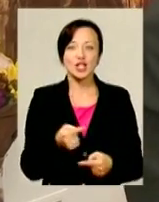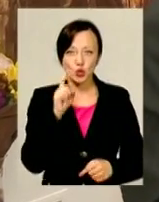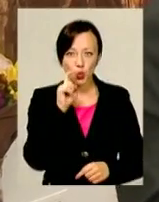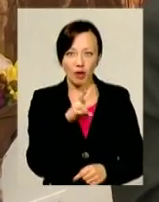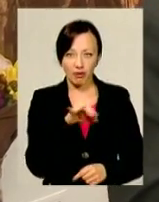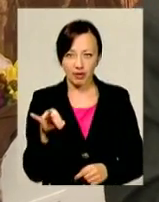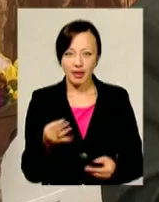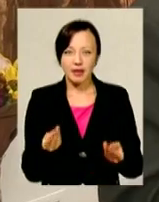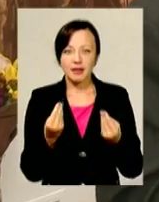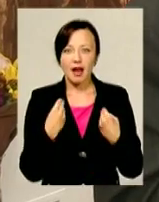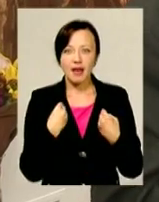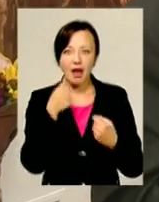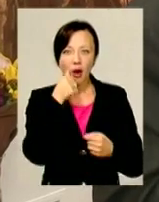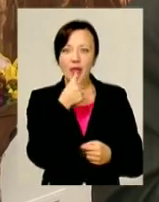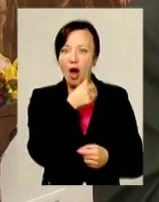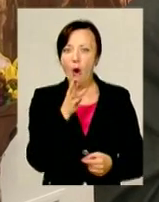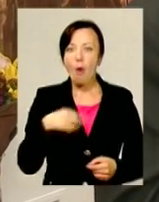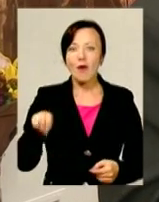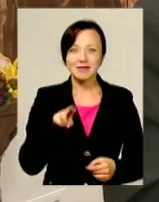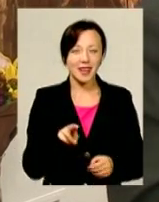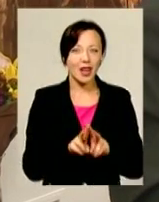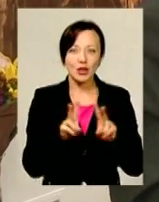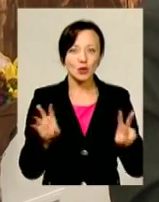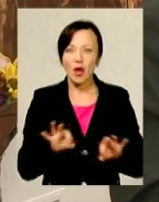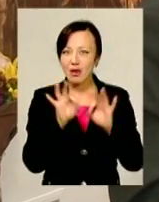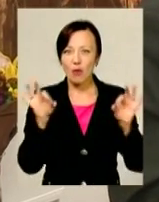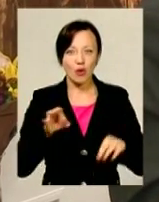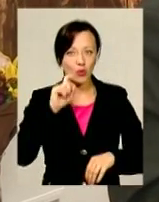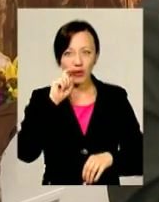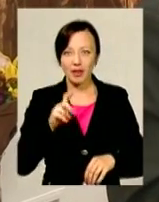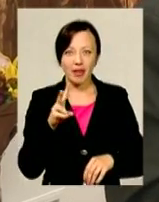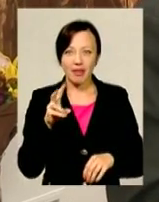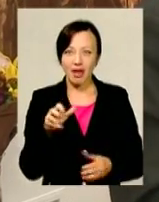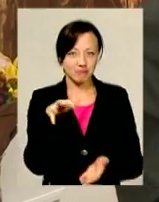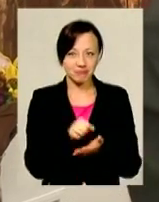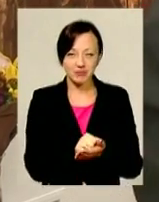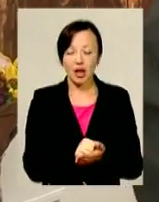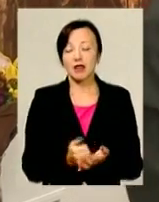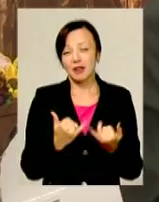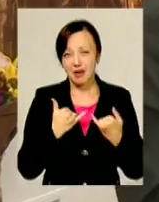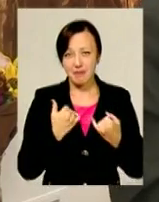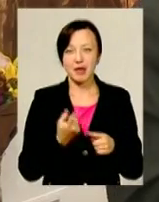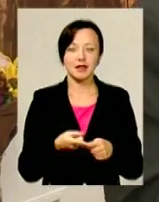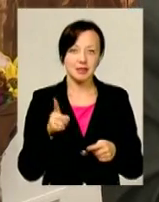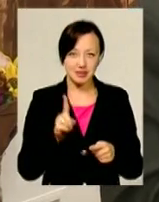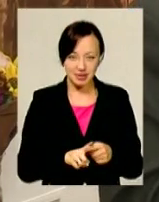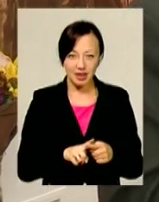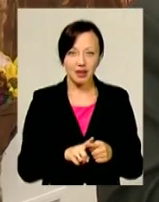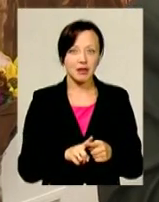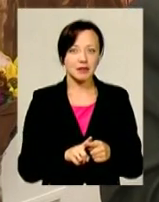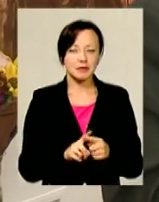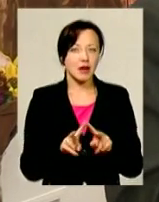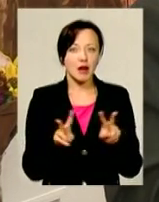ними дає нам той код і той знак, який ніколи ніхто в Україну не візьме. Через що для мене це якби, отакий,